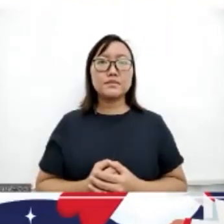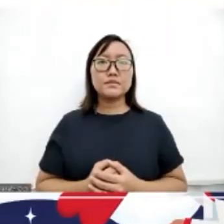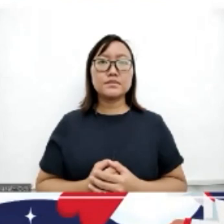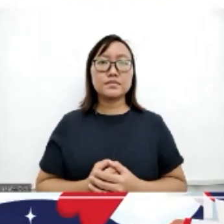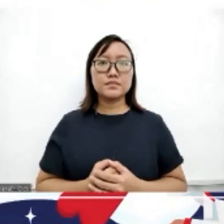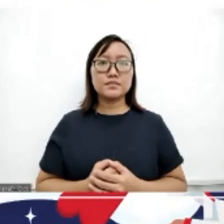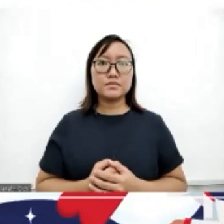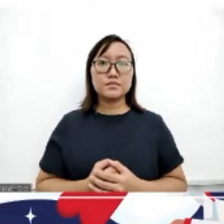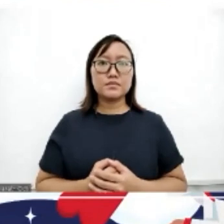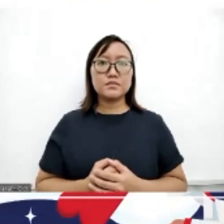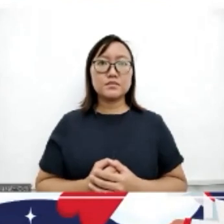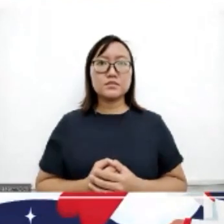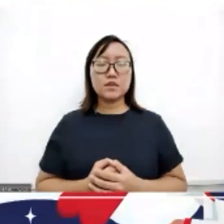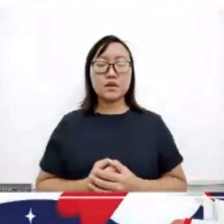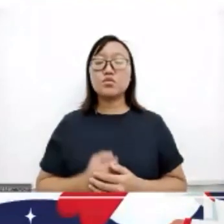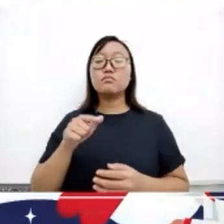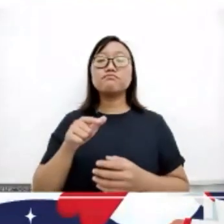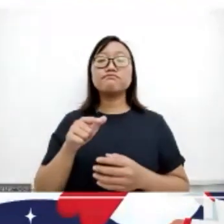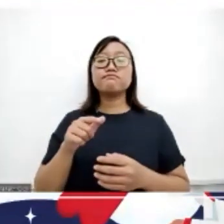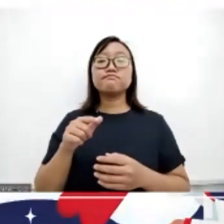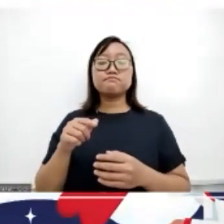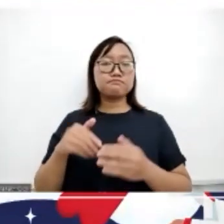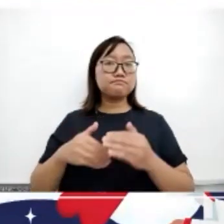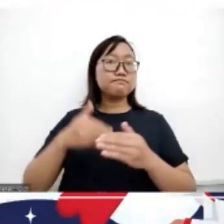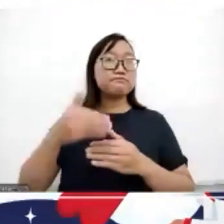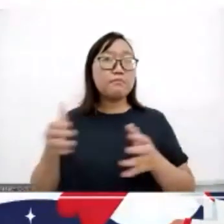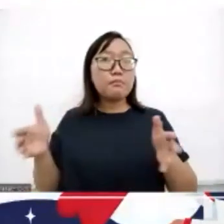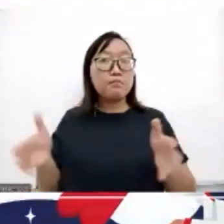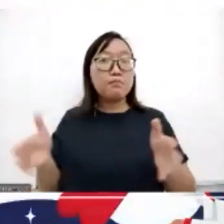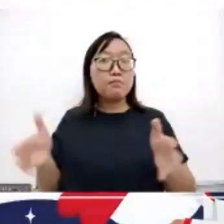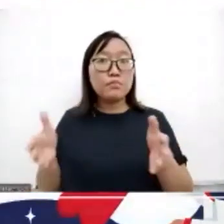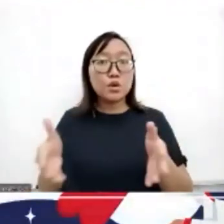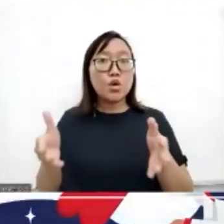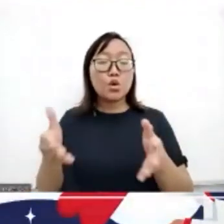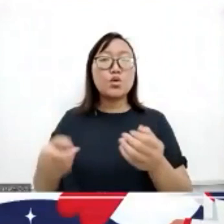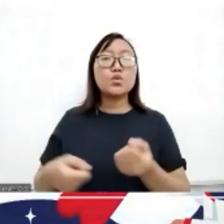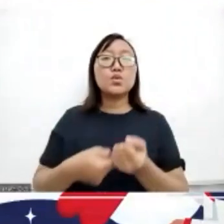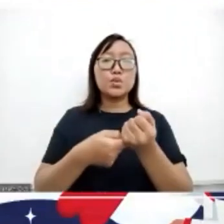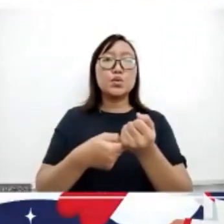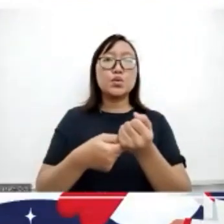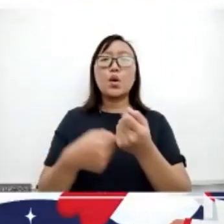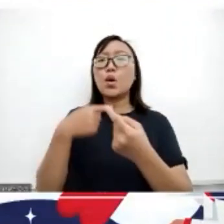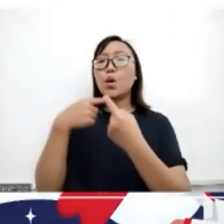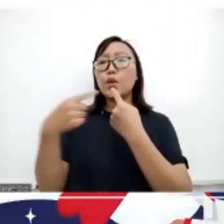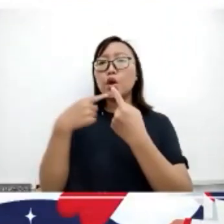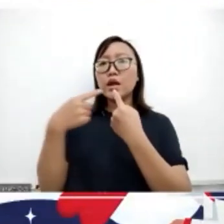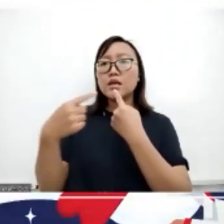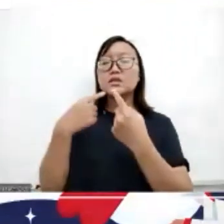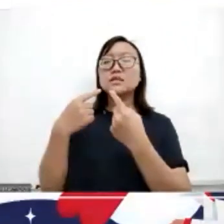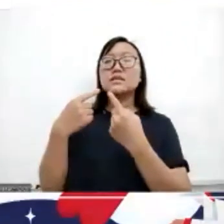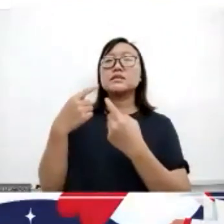mendorong dan mendukung satu komunikasi intensif dengan pemerintah daerah serta